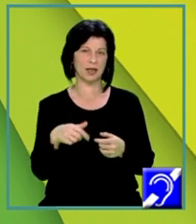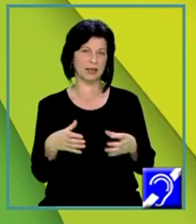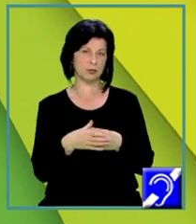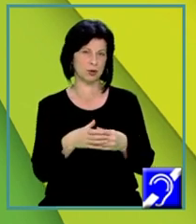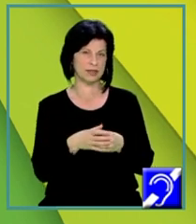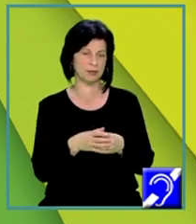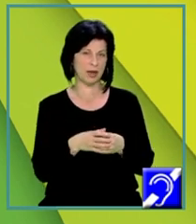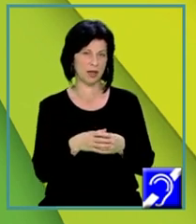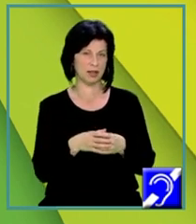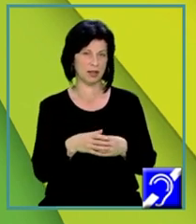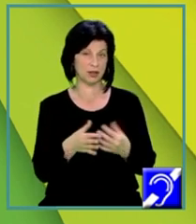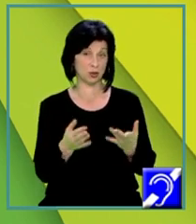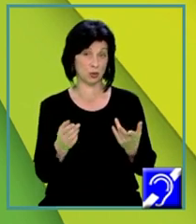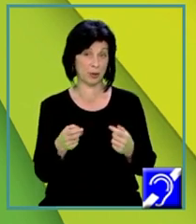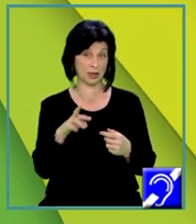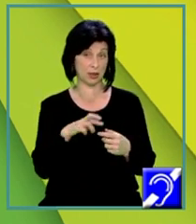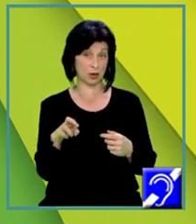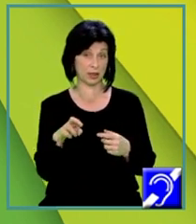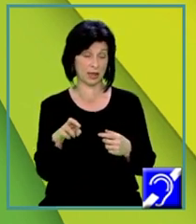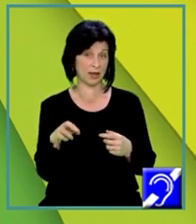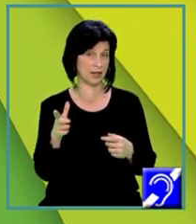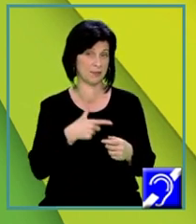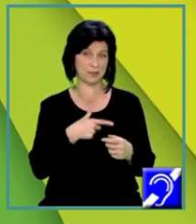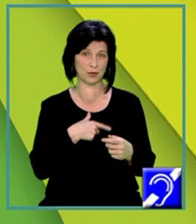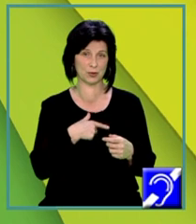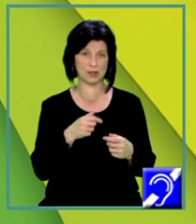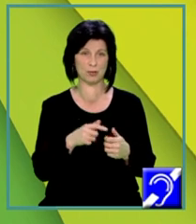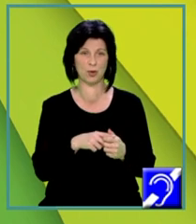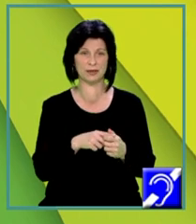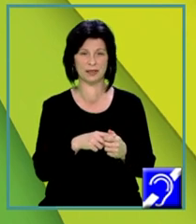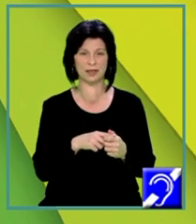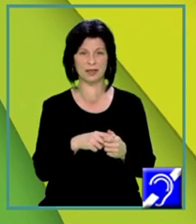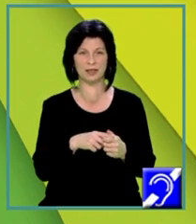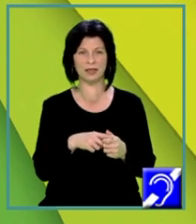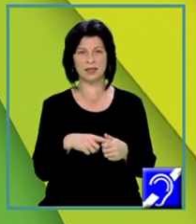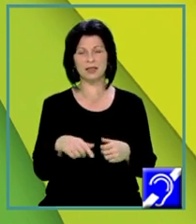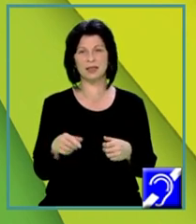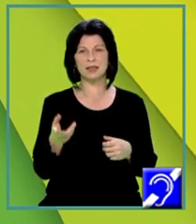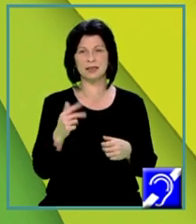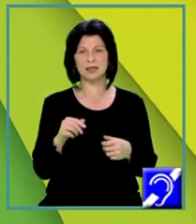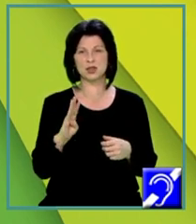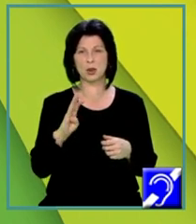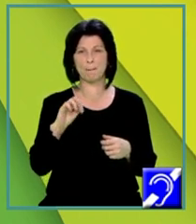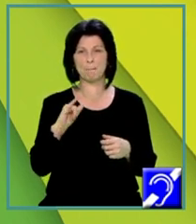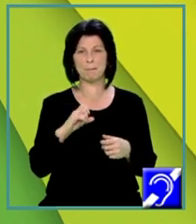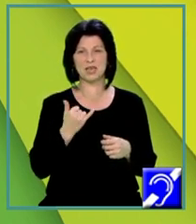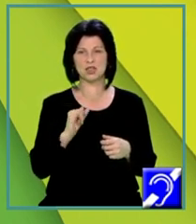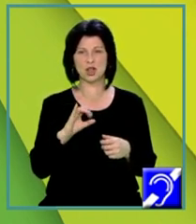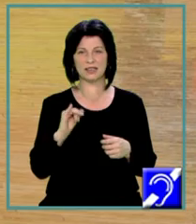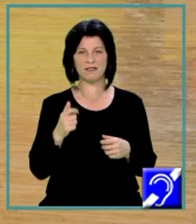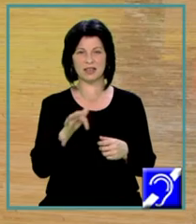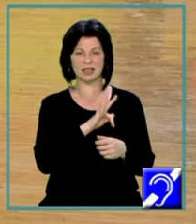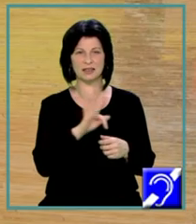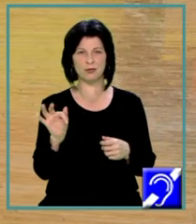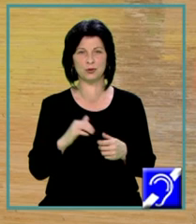doi Deci aceste cinci adjective itatea funcției asigură Evident unicitatea a soluției